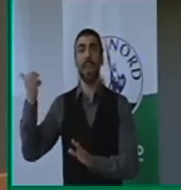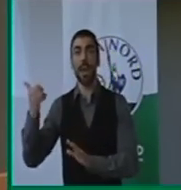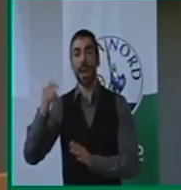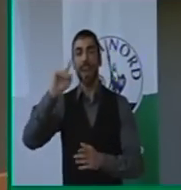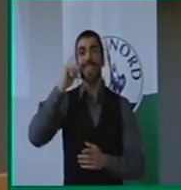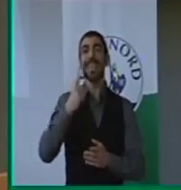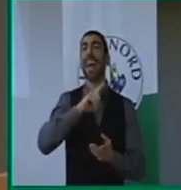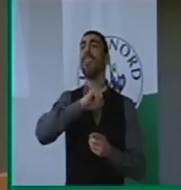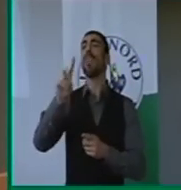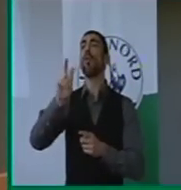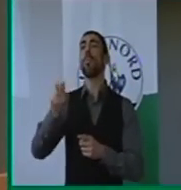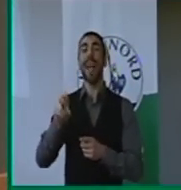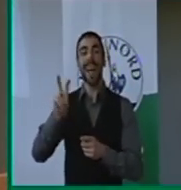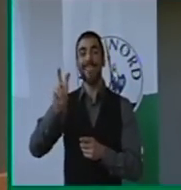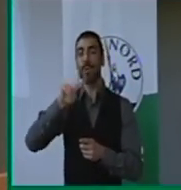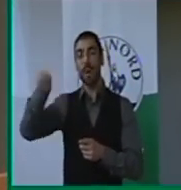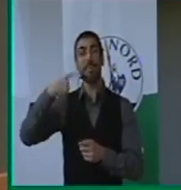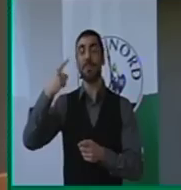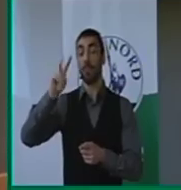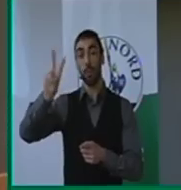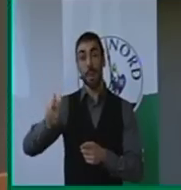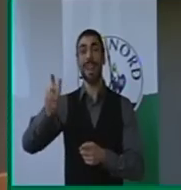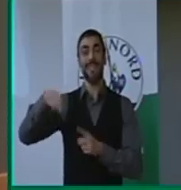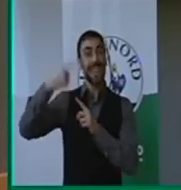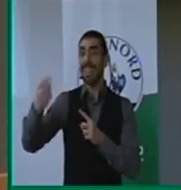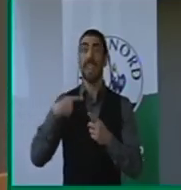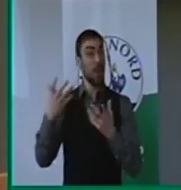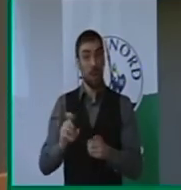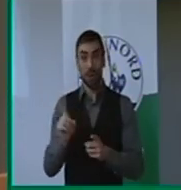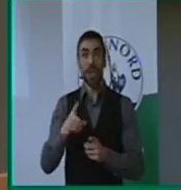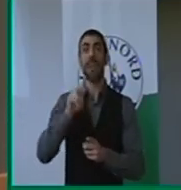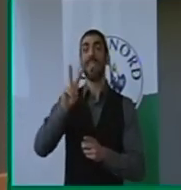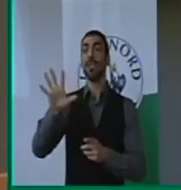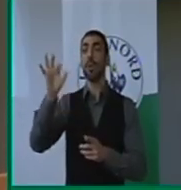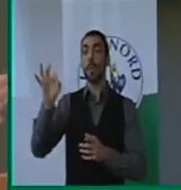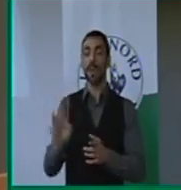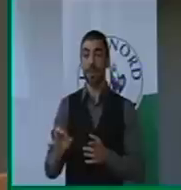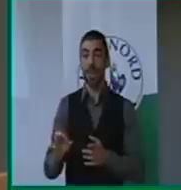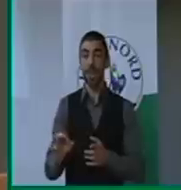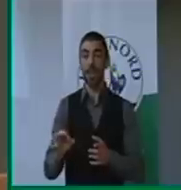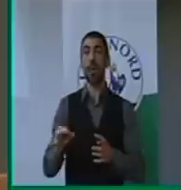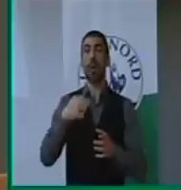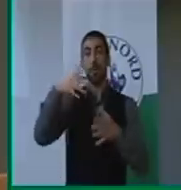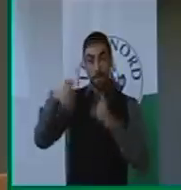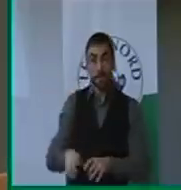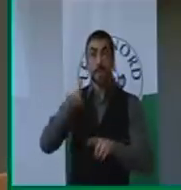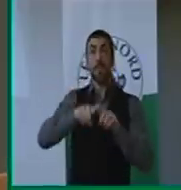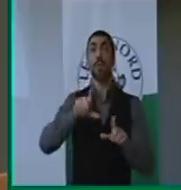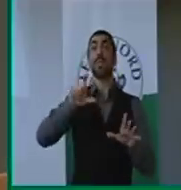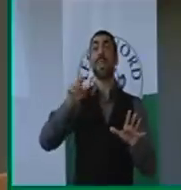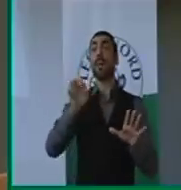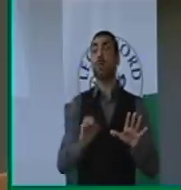adegua da qui al 2020 prenderà anche l'ulteriore 25% del del 70% rimanente